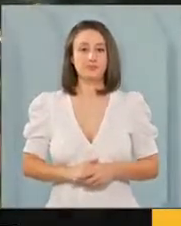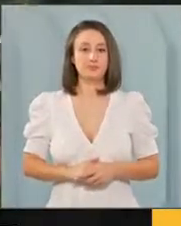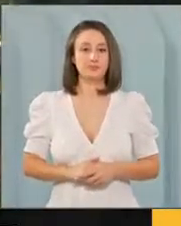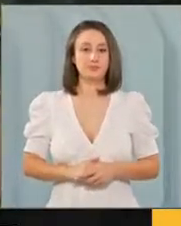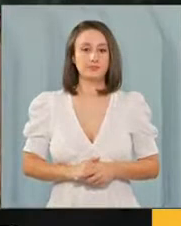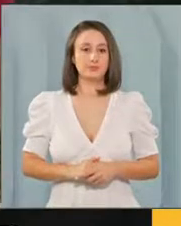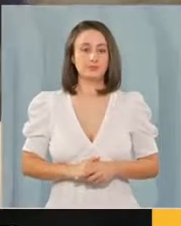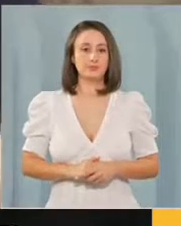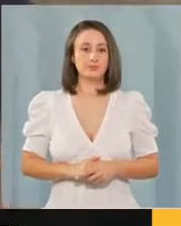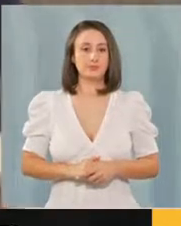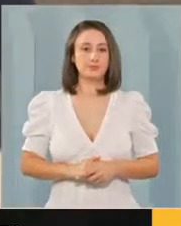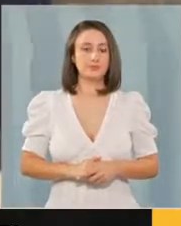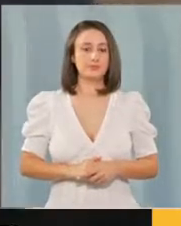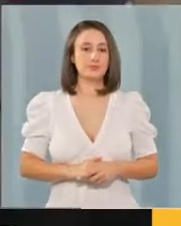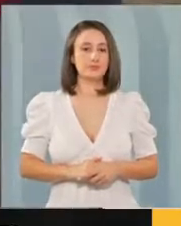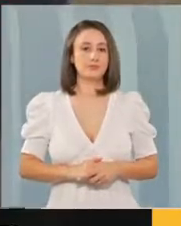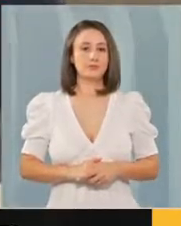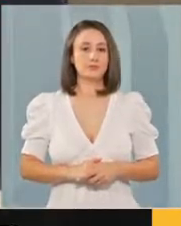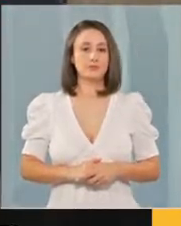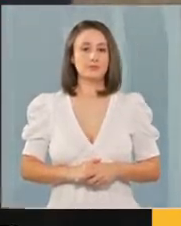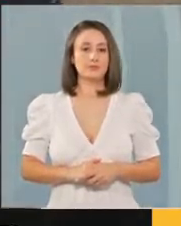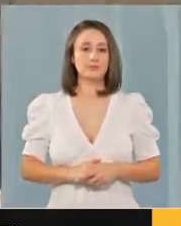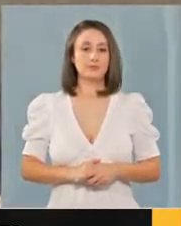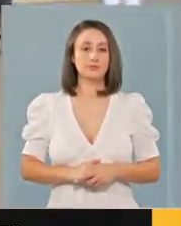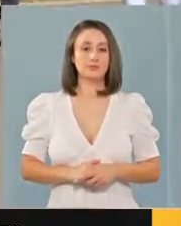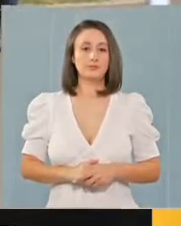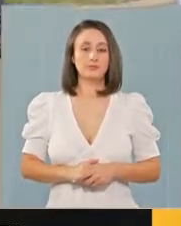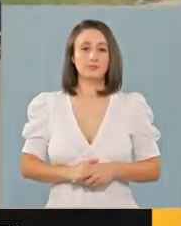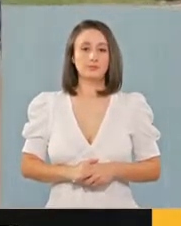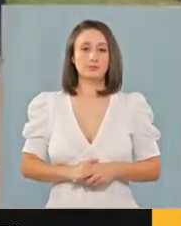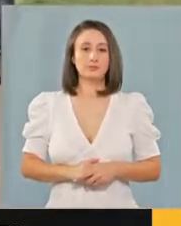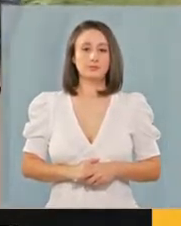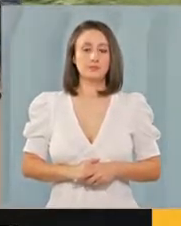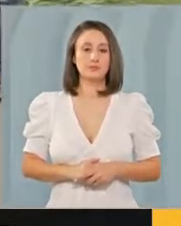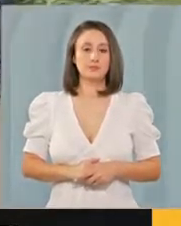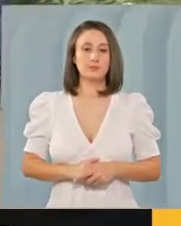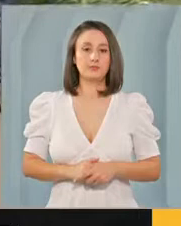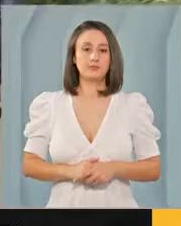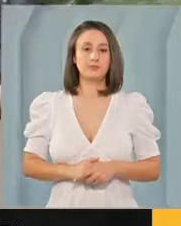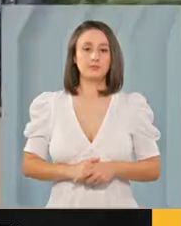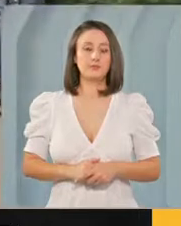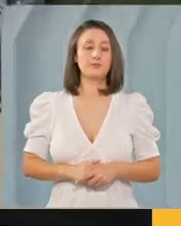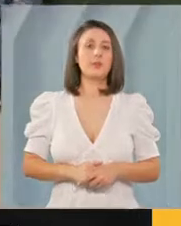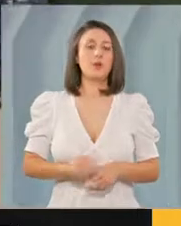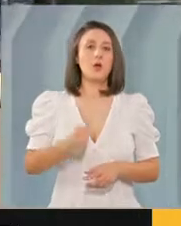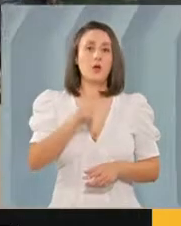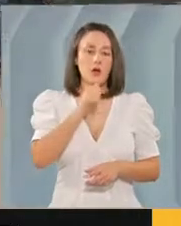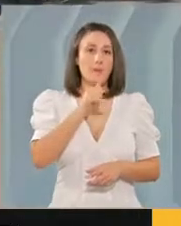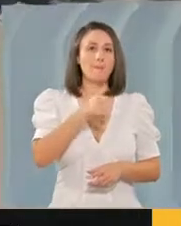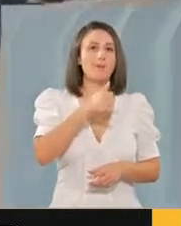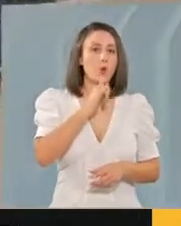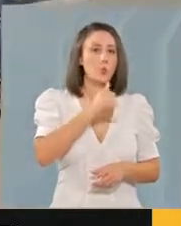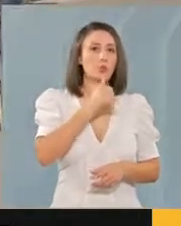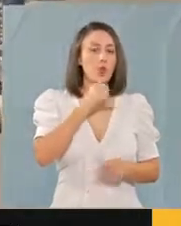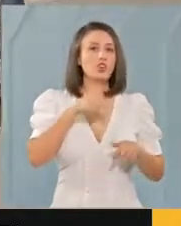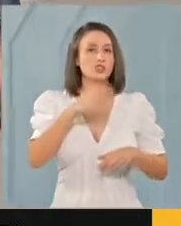Bună dimineața! La ce trebuie să fim atenți, doamna doctor? Da, consumul de alcool în